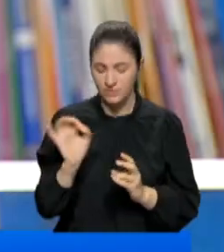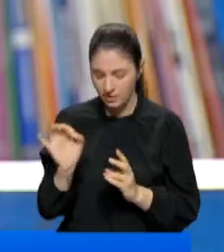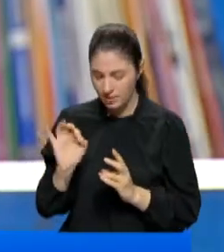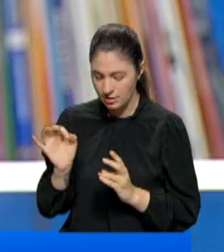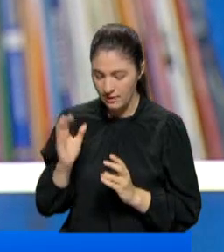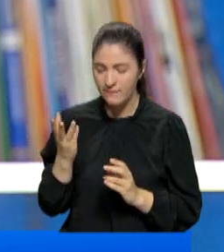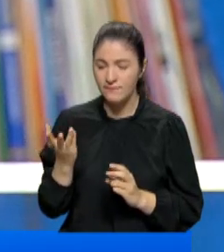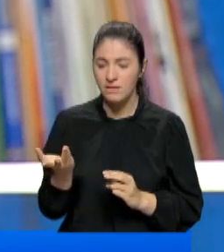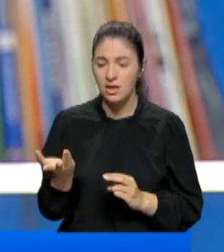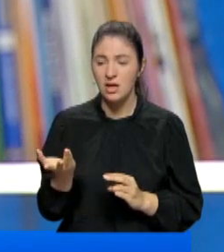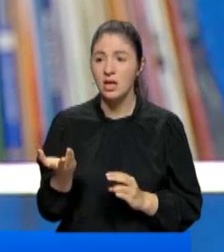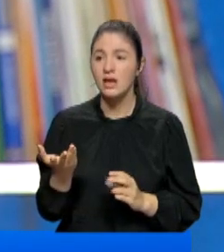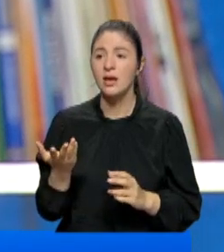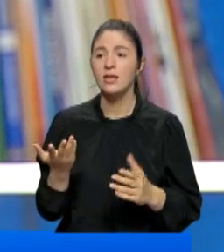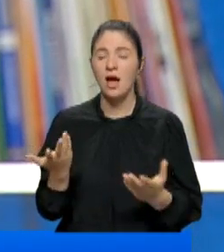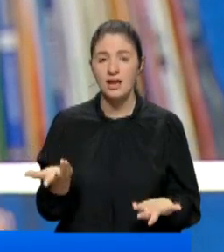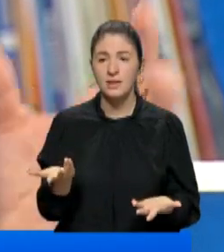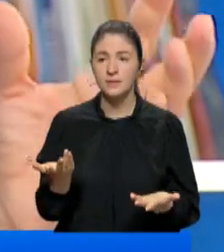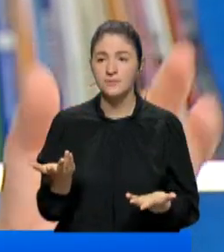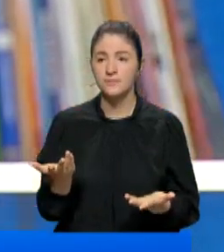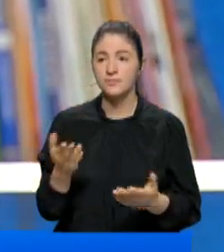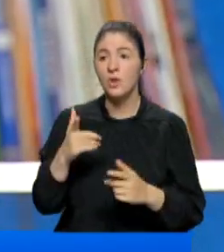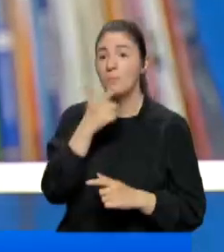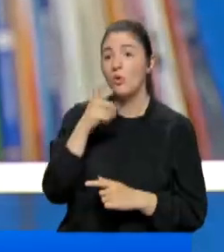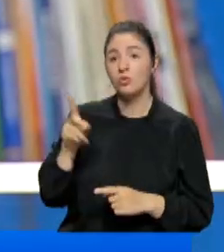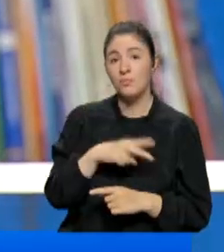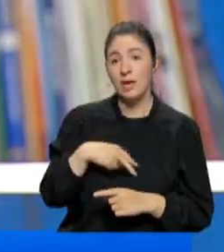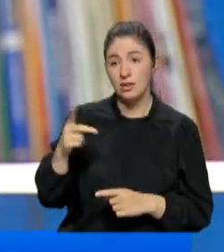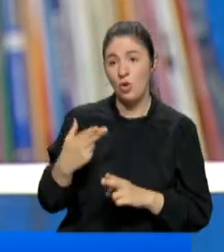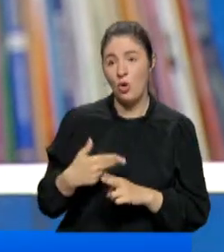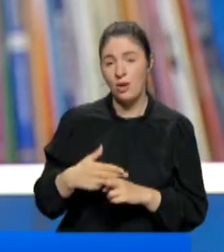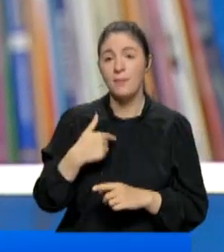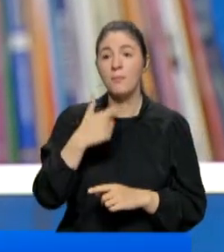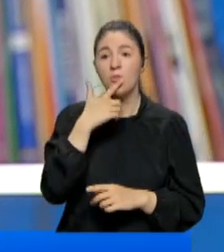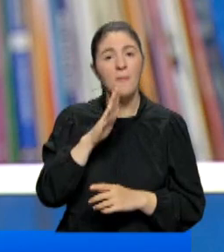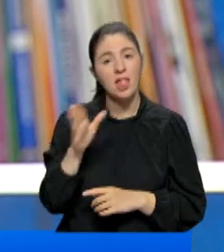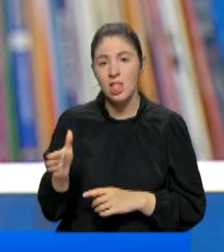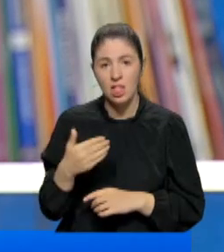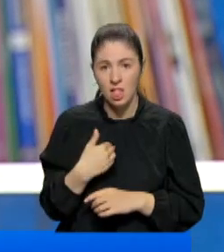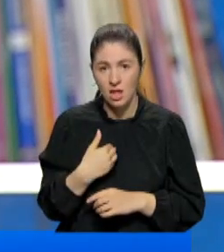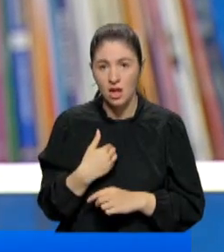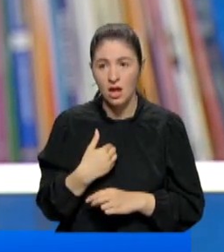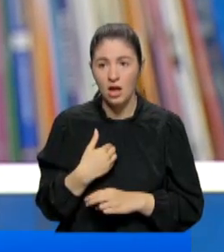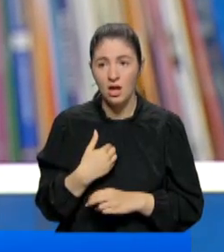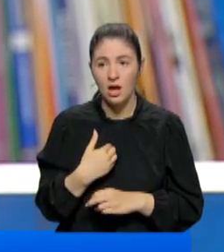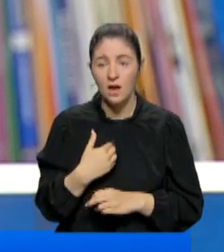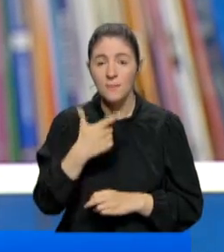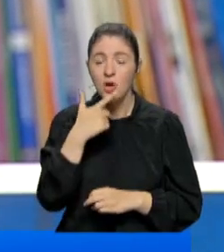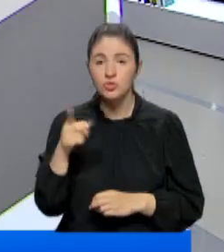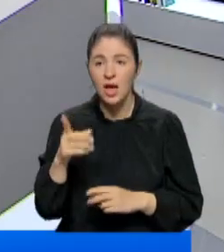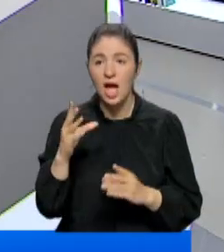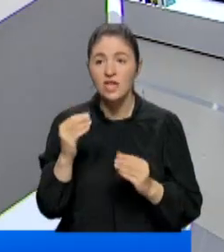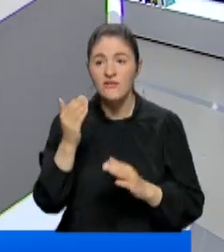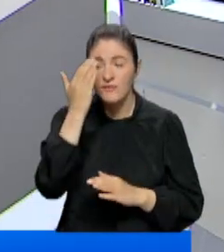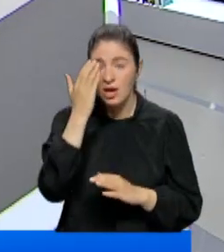yaşıyor. Yani Bodrum Belediyesi'ne örneğin, ben Bodrum'a da gittim. Evet. Ve Bodrum'un